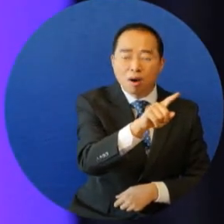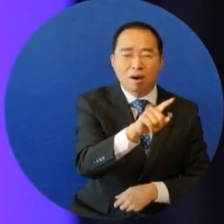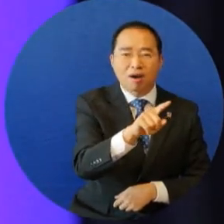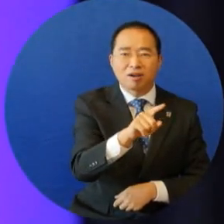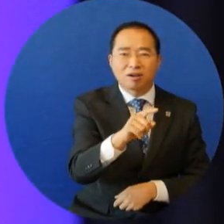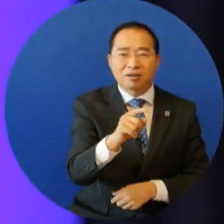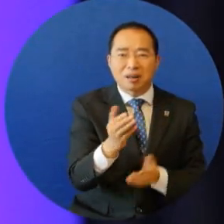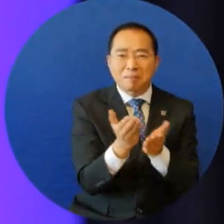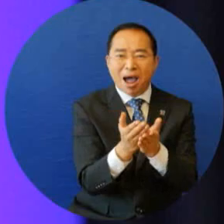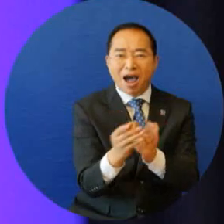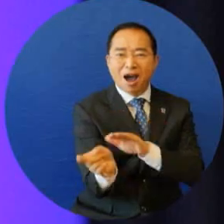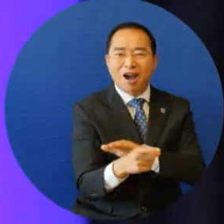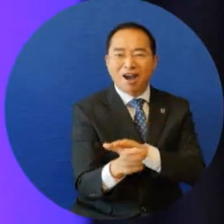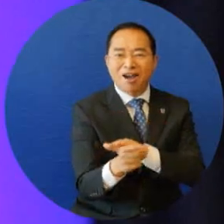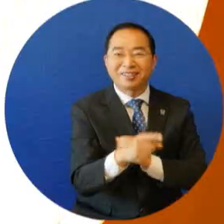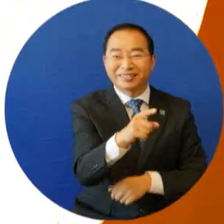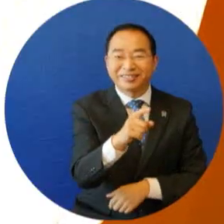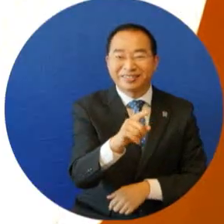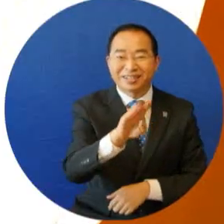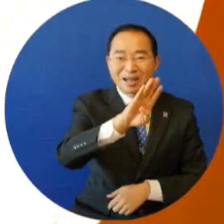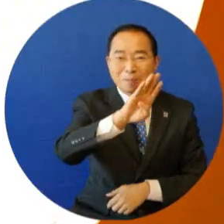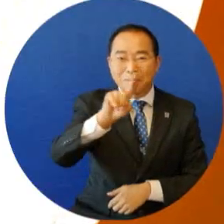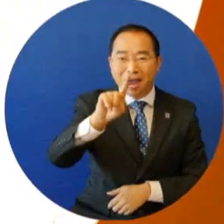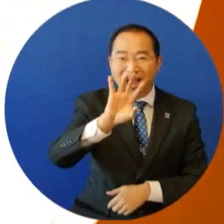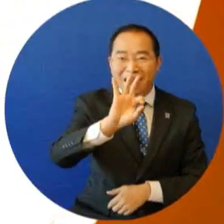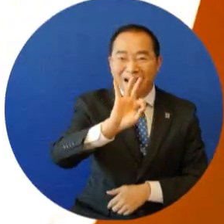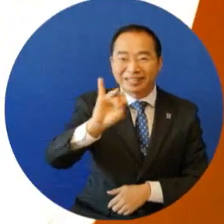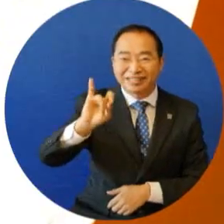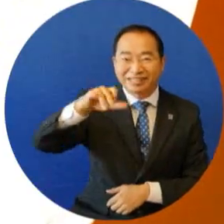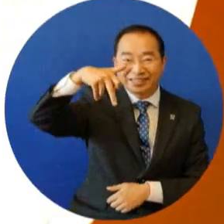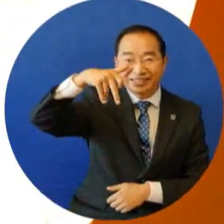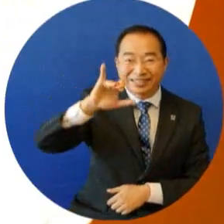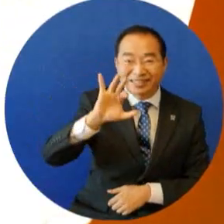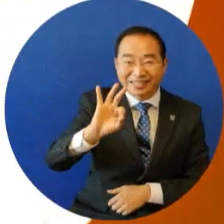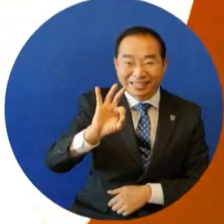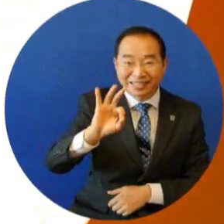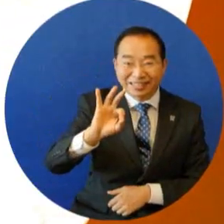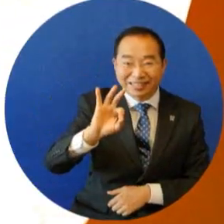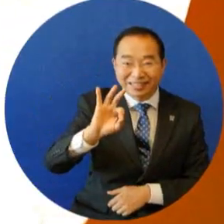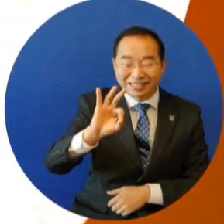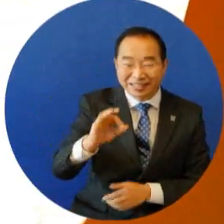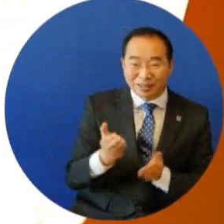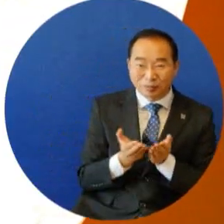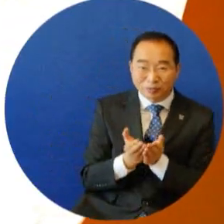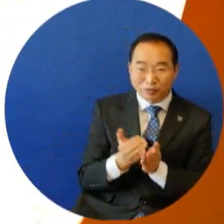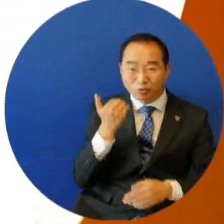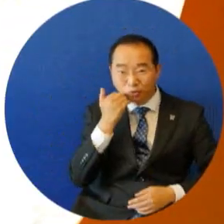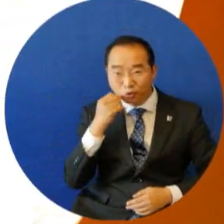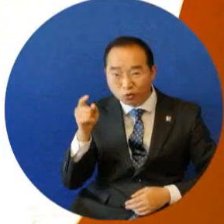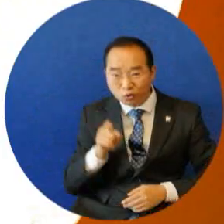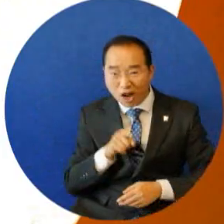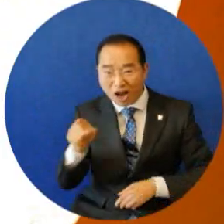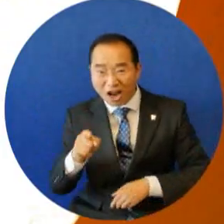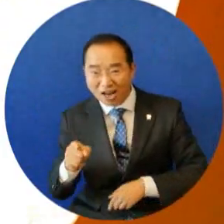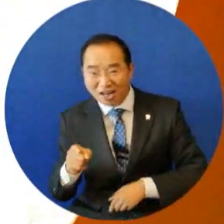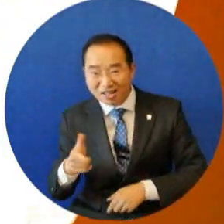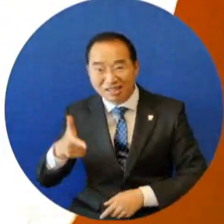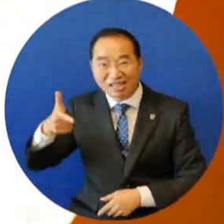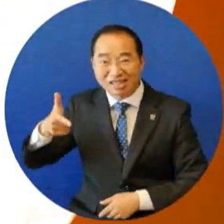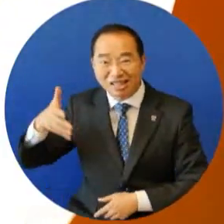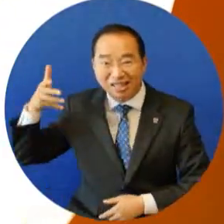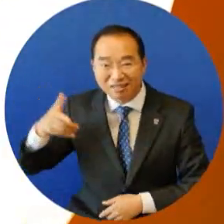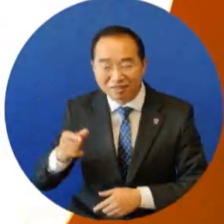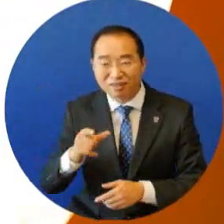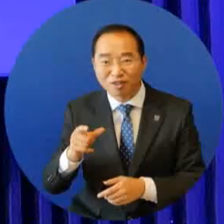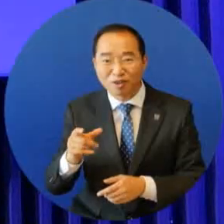발달한 게 해적질입니다. 그러니까 해적질을 통해서 그 다른 나라 배를 습격해 해서 이제 물건을